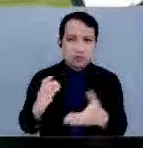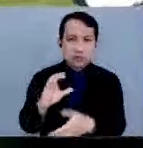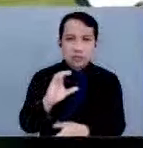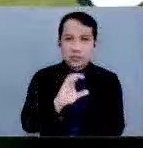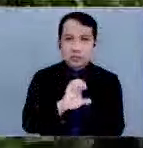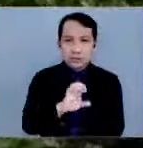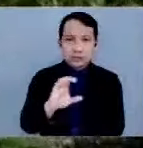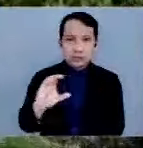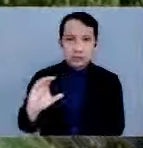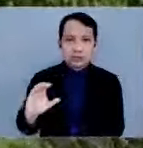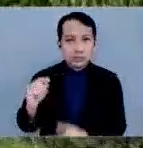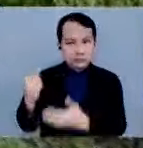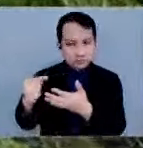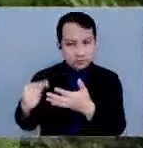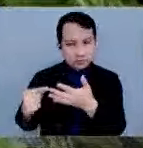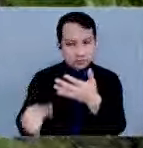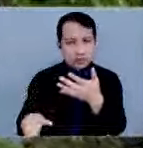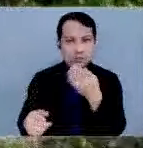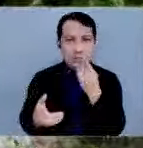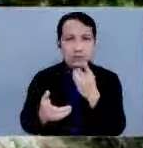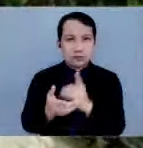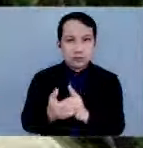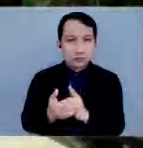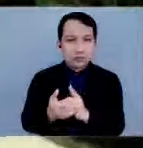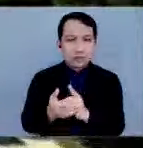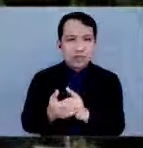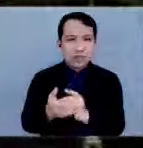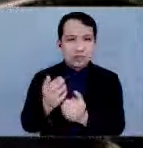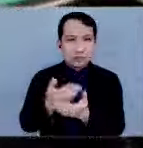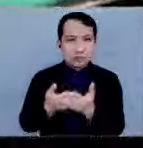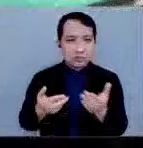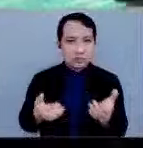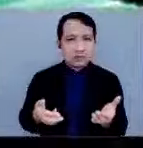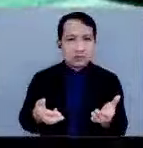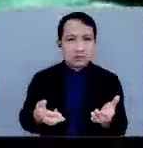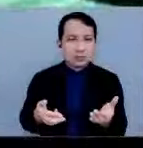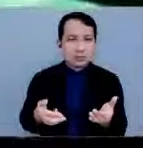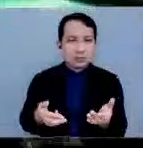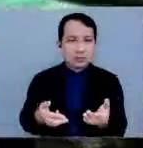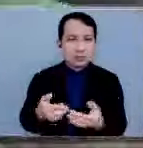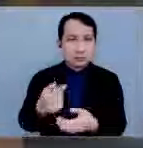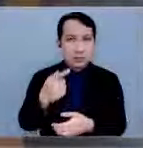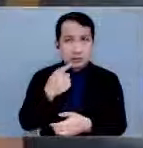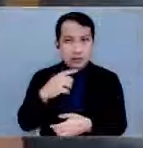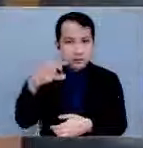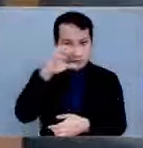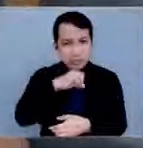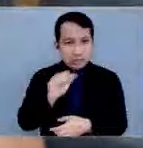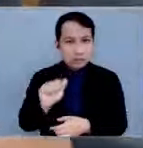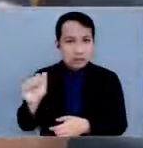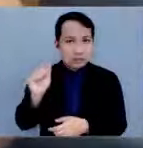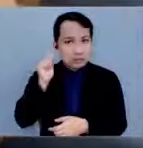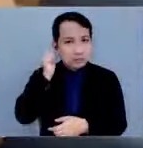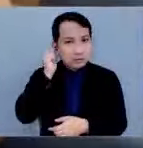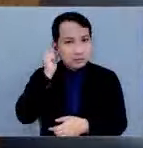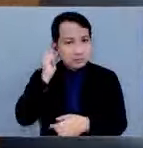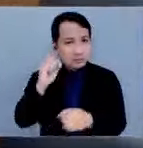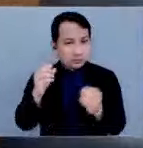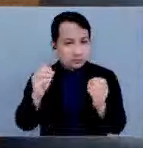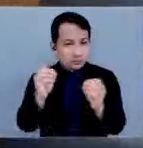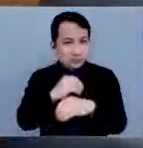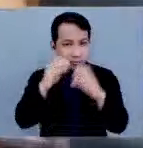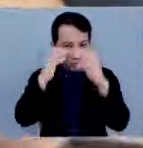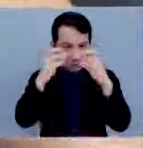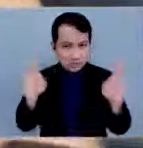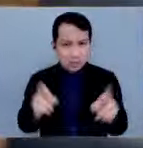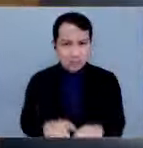nasuri ng maayos ang mga dokumento ng resort. There is a regular presumption on the part of the Office of the Mayor kasi